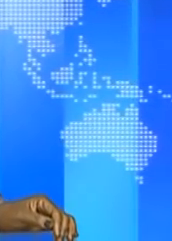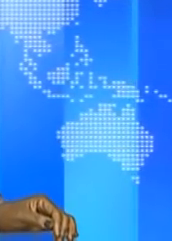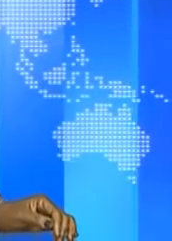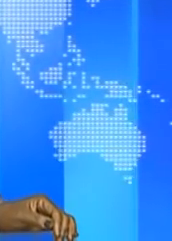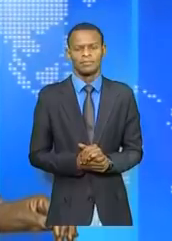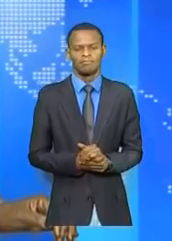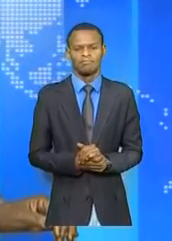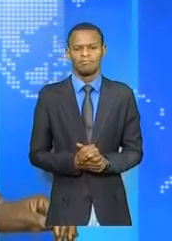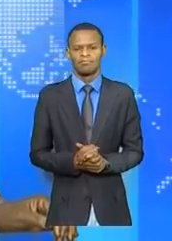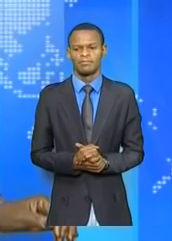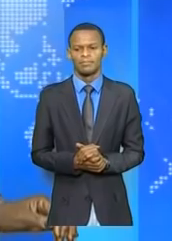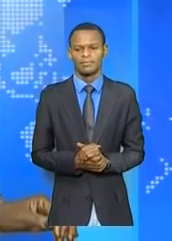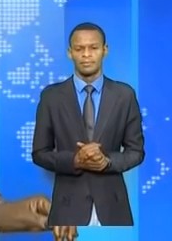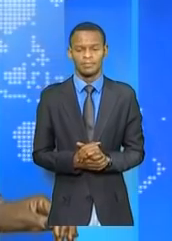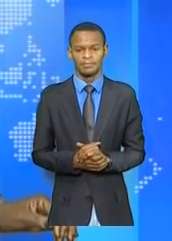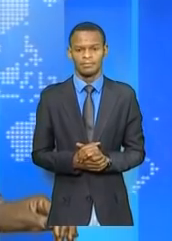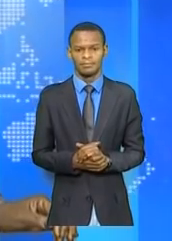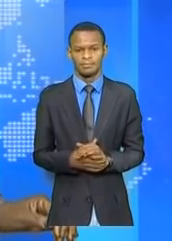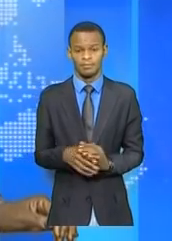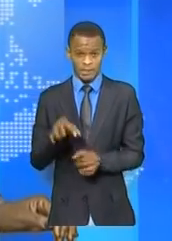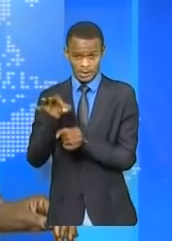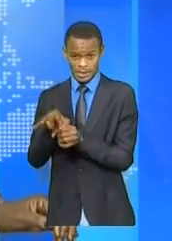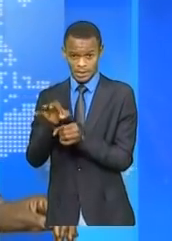mesure, comme les sénateurs Eric Ngalula